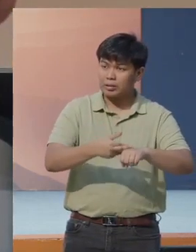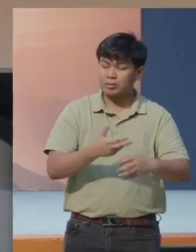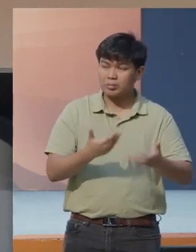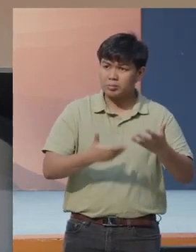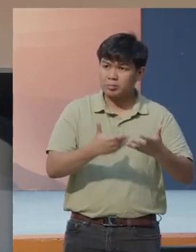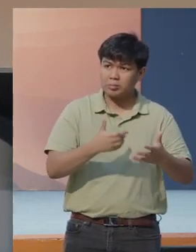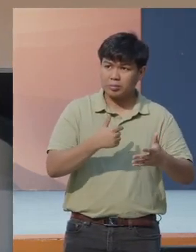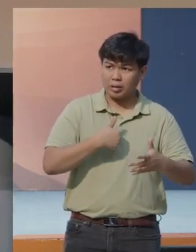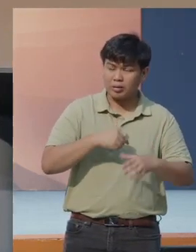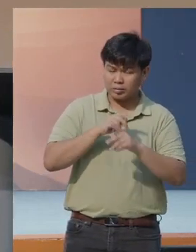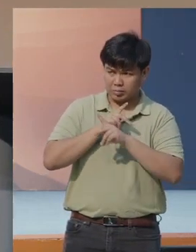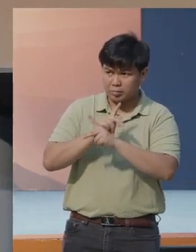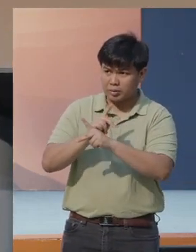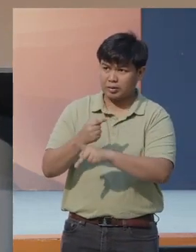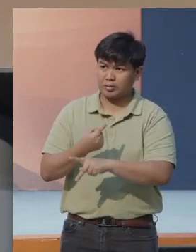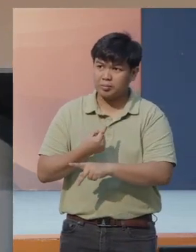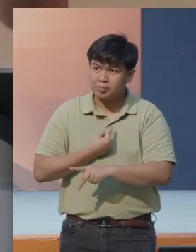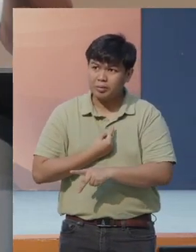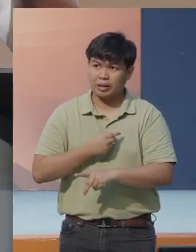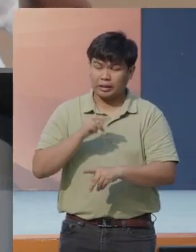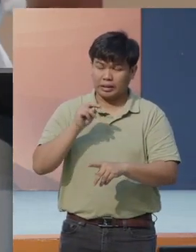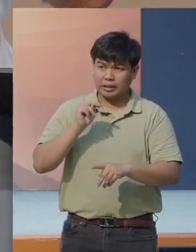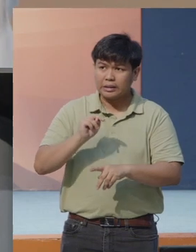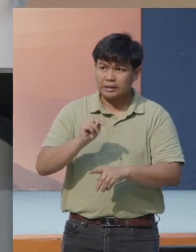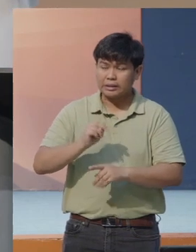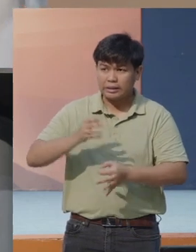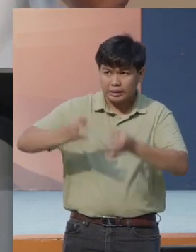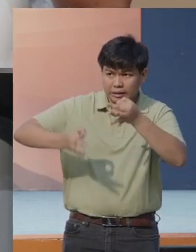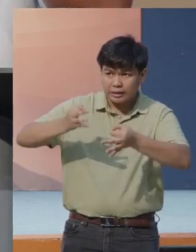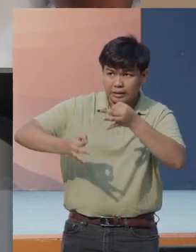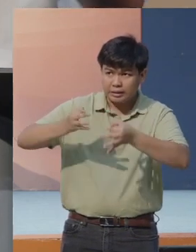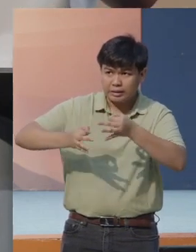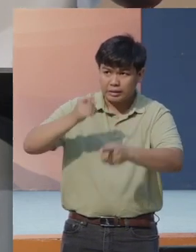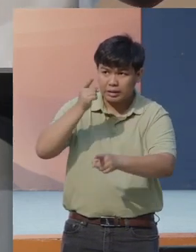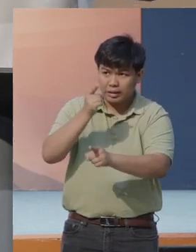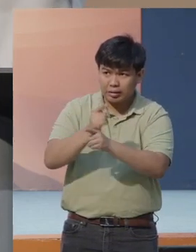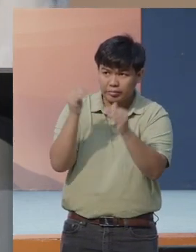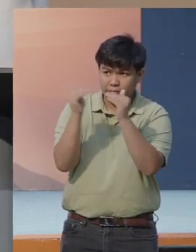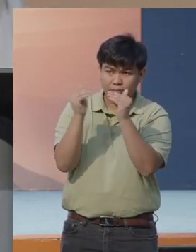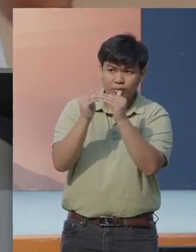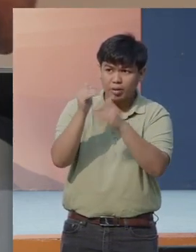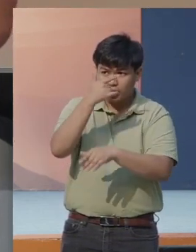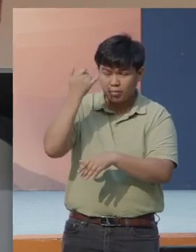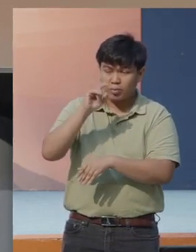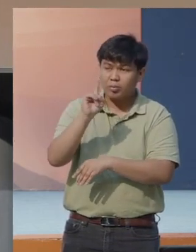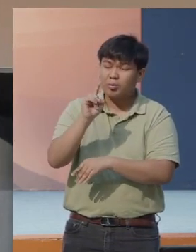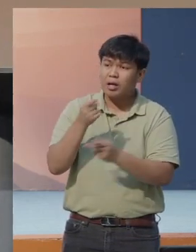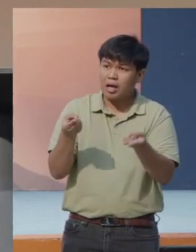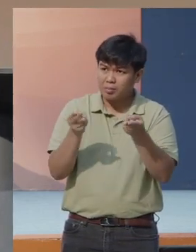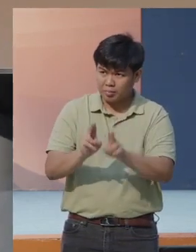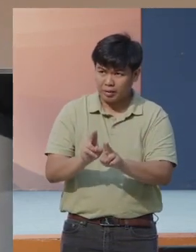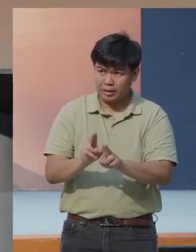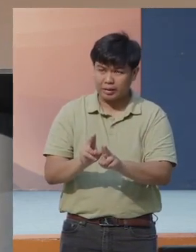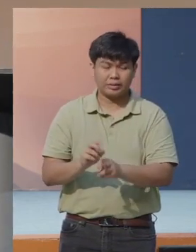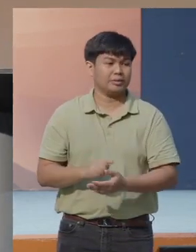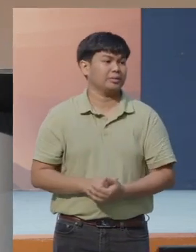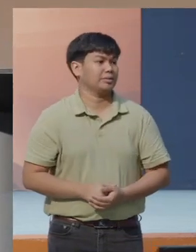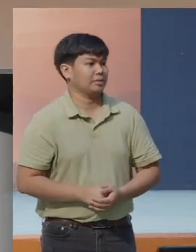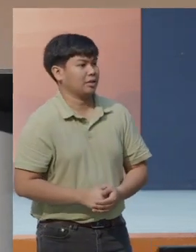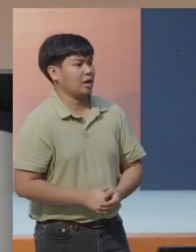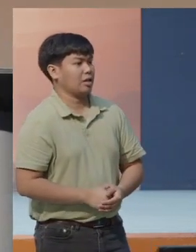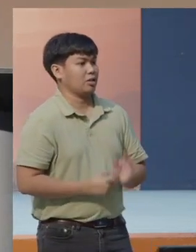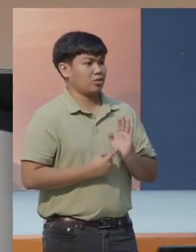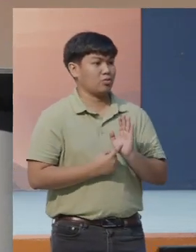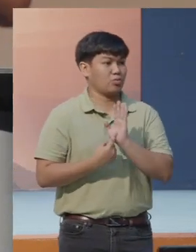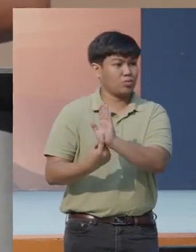po bang magkaroon po tayo ng trial para ma-judge po ninyo kung anong nangyari sa akin ay tama o mali at